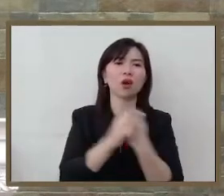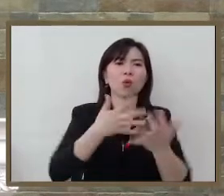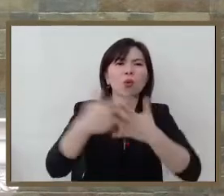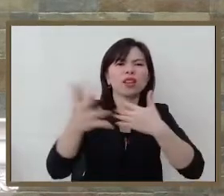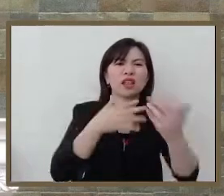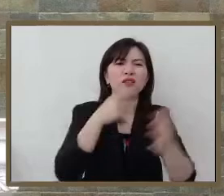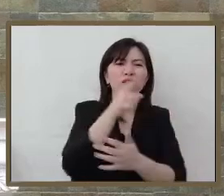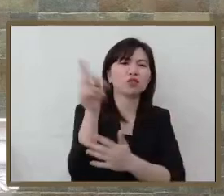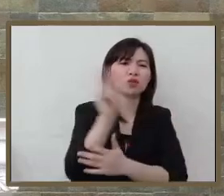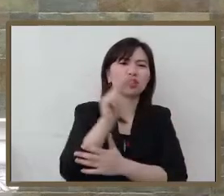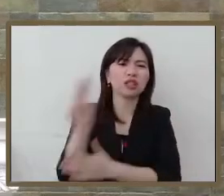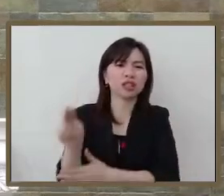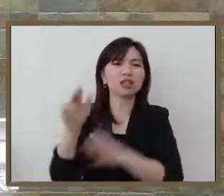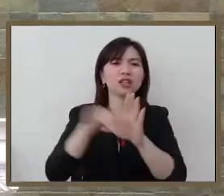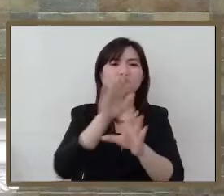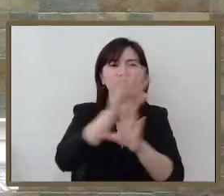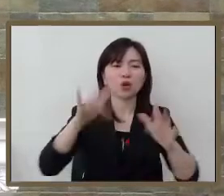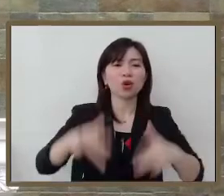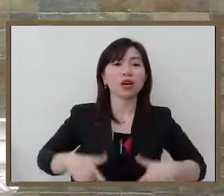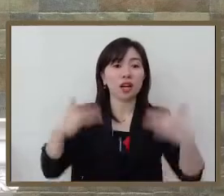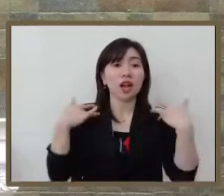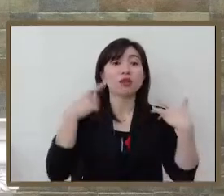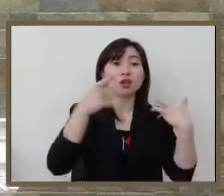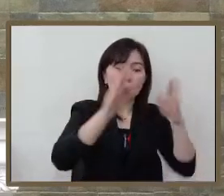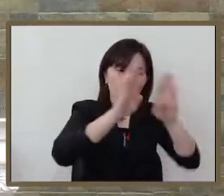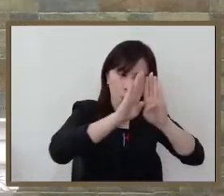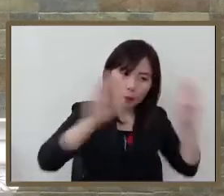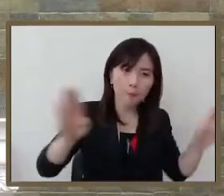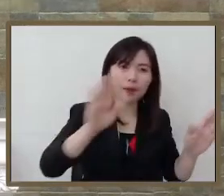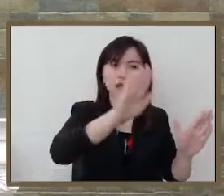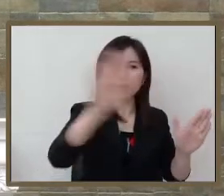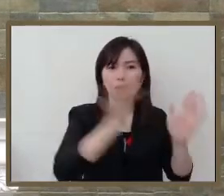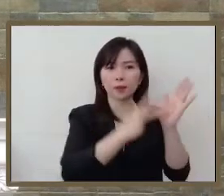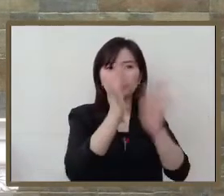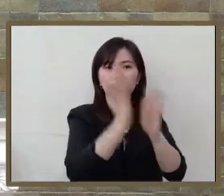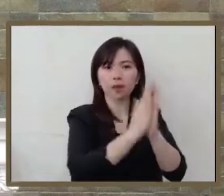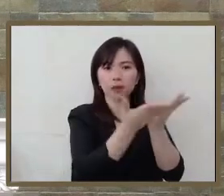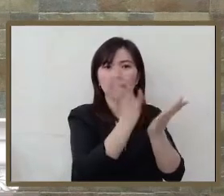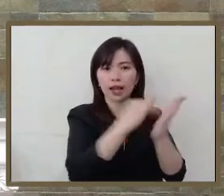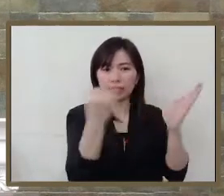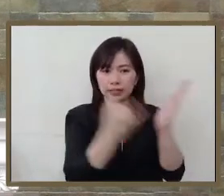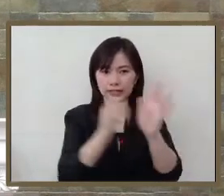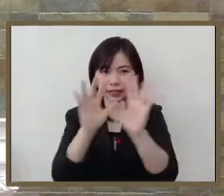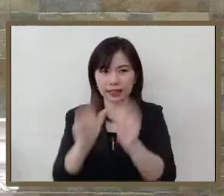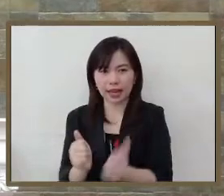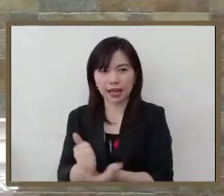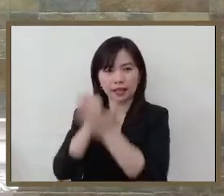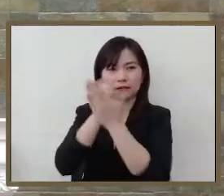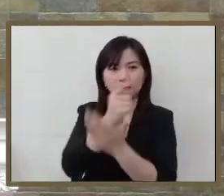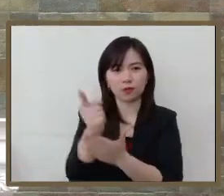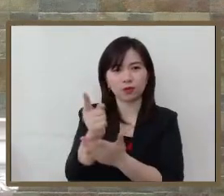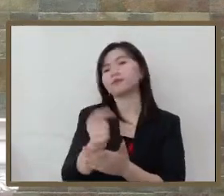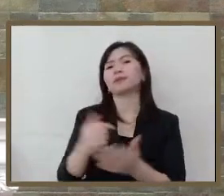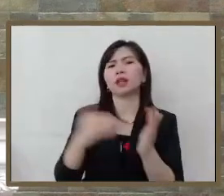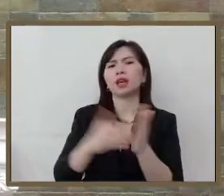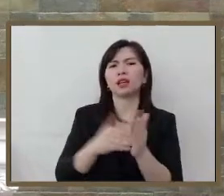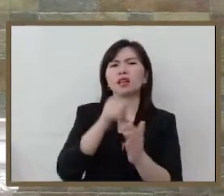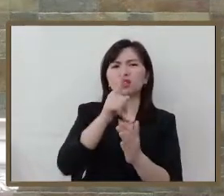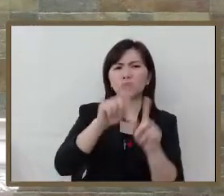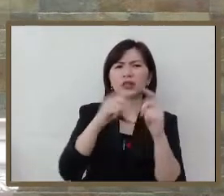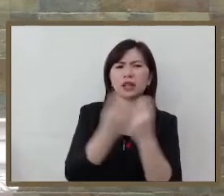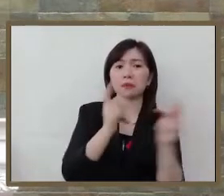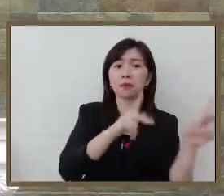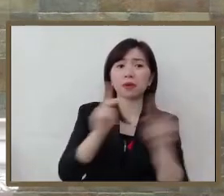buhay, buksan mo ang salita ng Diyos. It can help you. Team preparation, you want to have